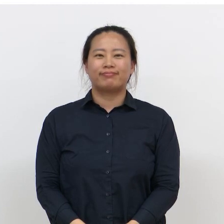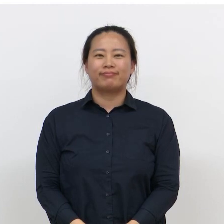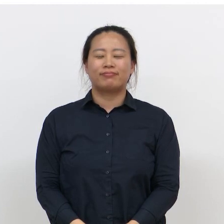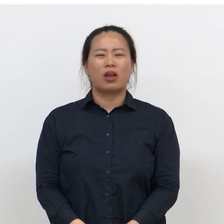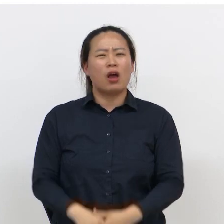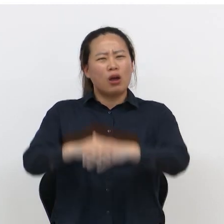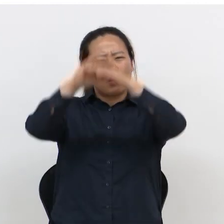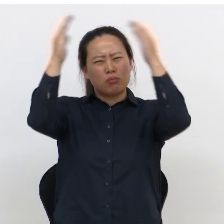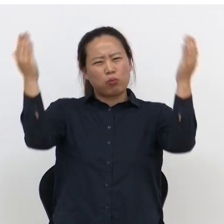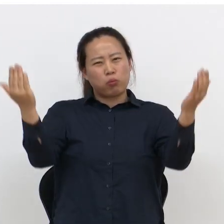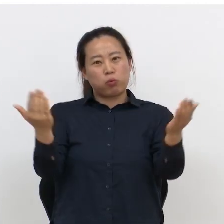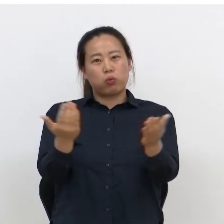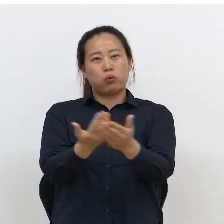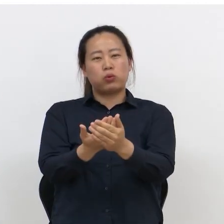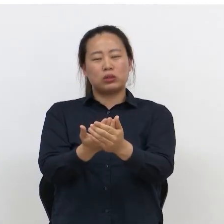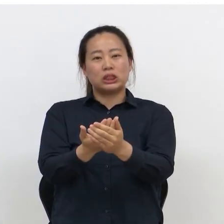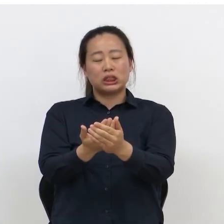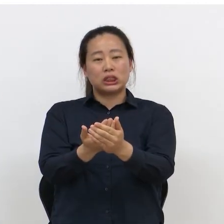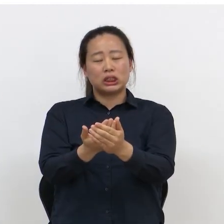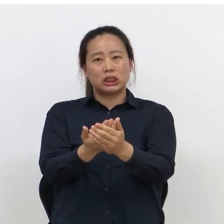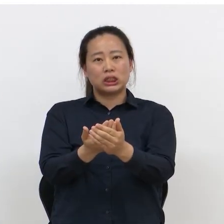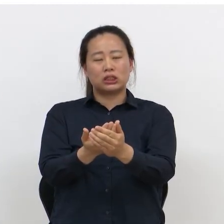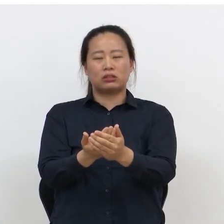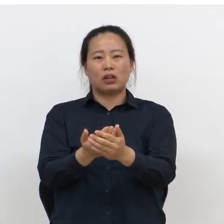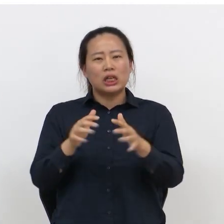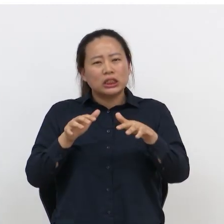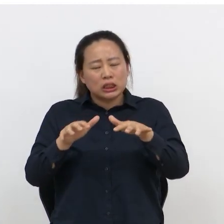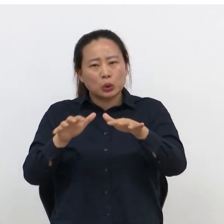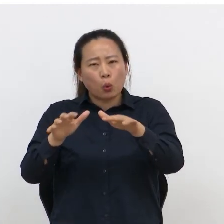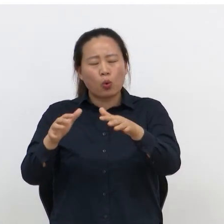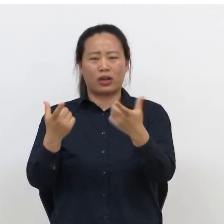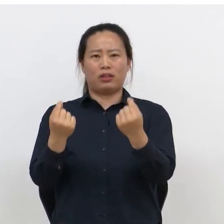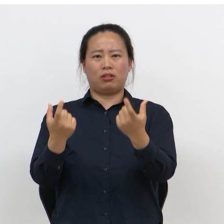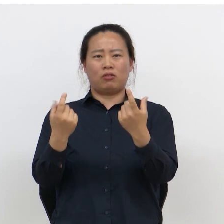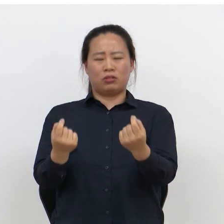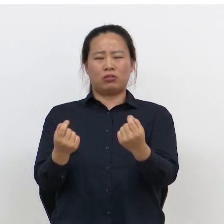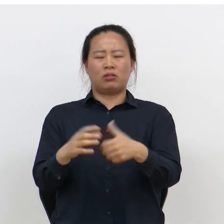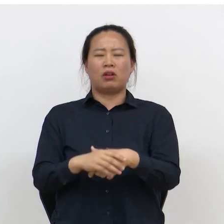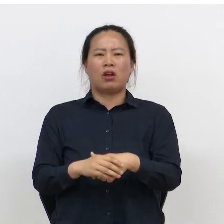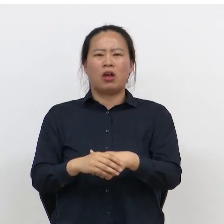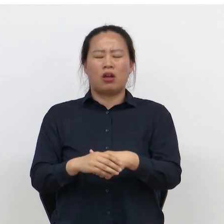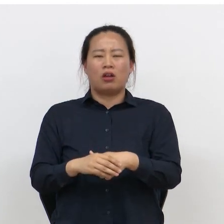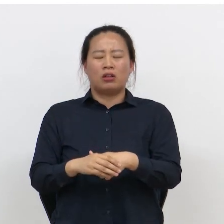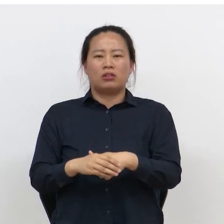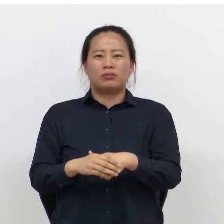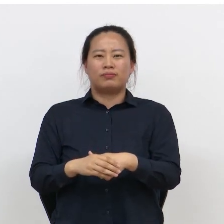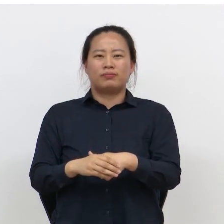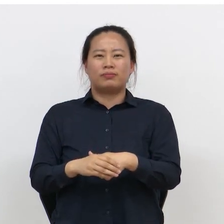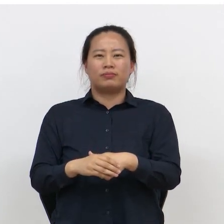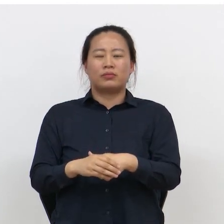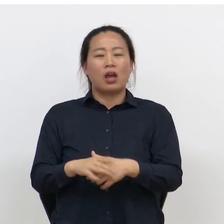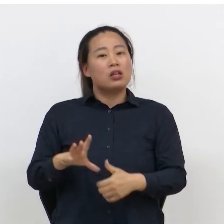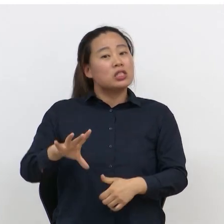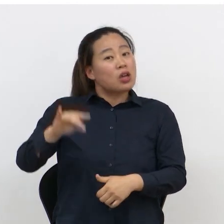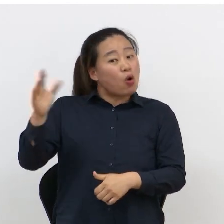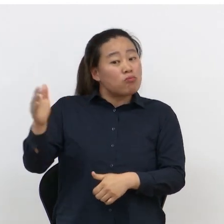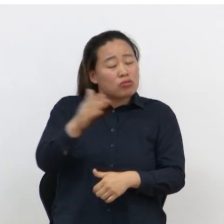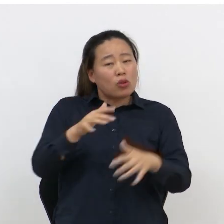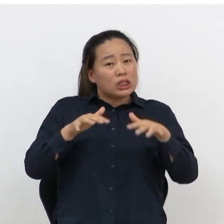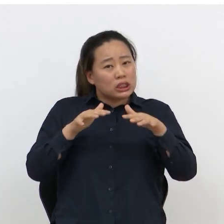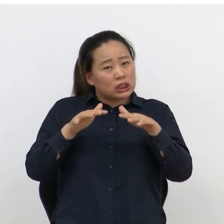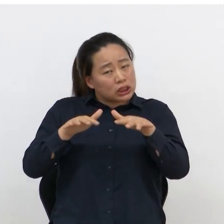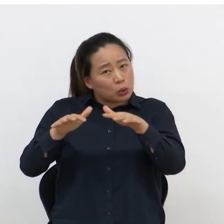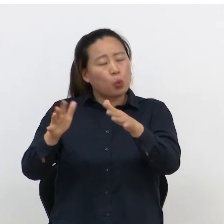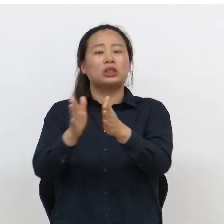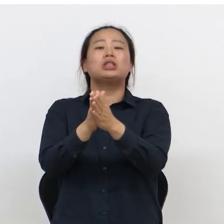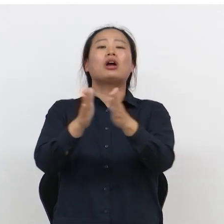그래서 모든 진동계, 레조넌트 시스템이라고 하는데 이런 모든 진동계는 처음 진동을 시키면